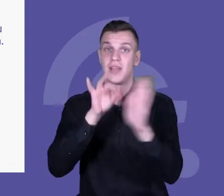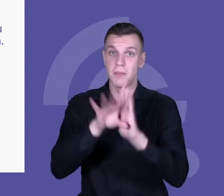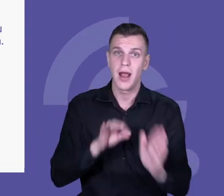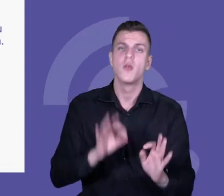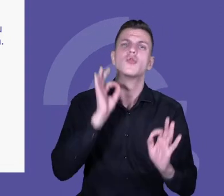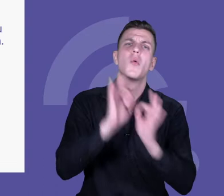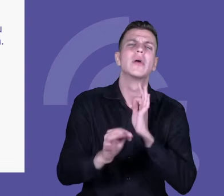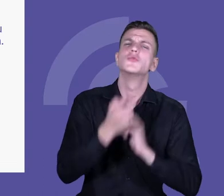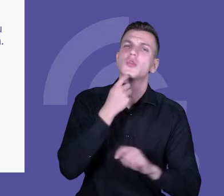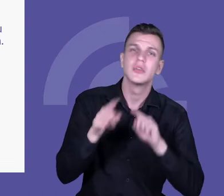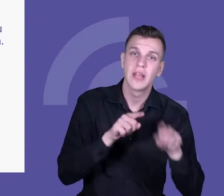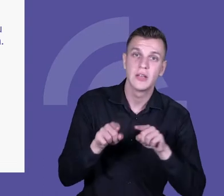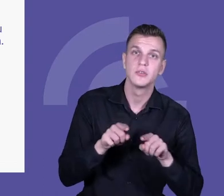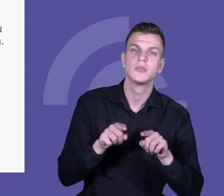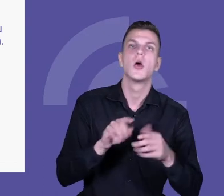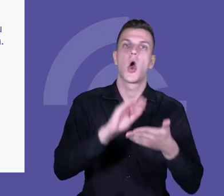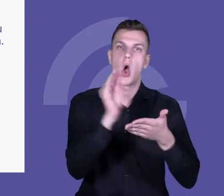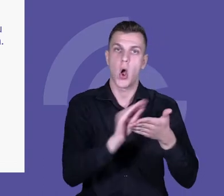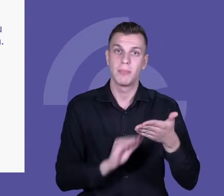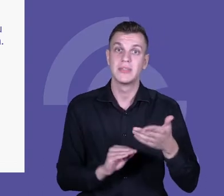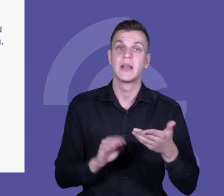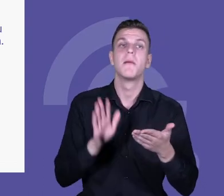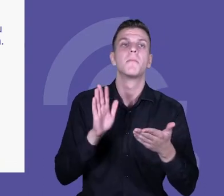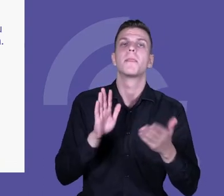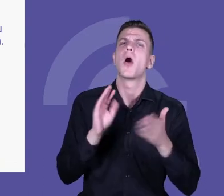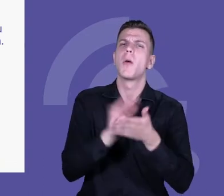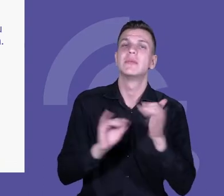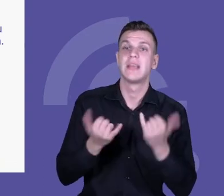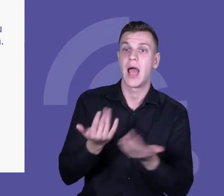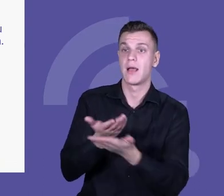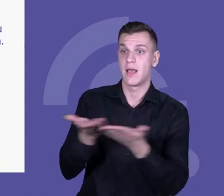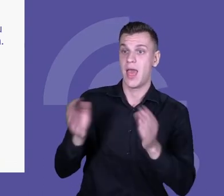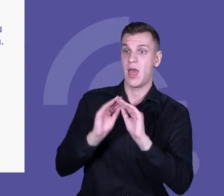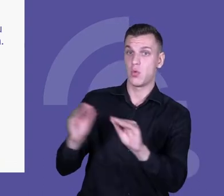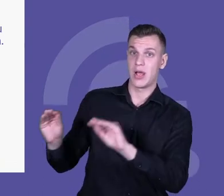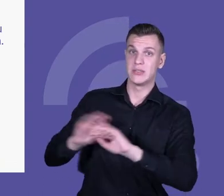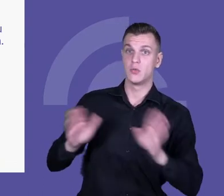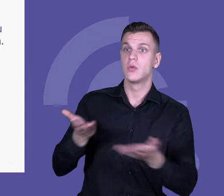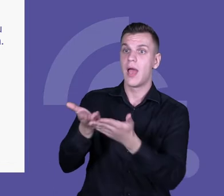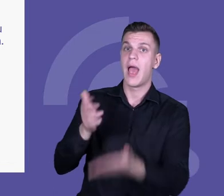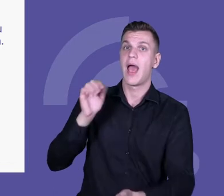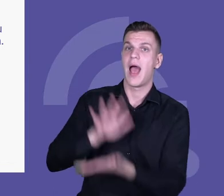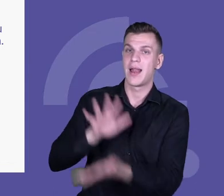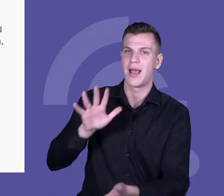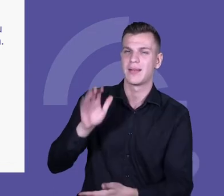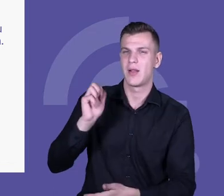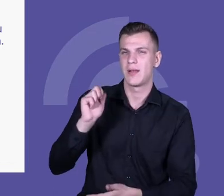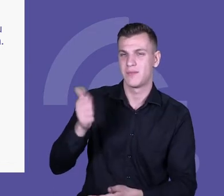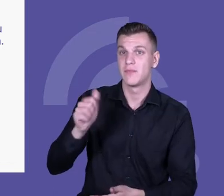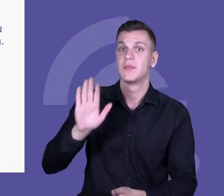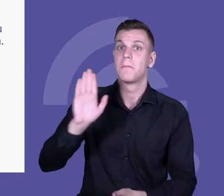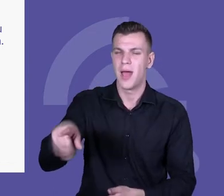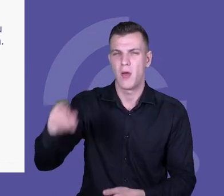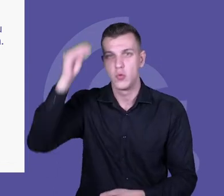przez pryzmat zachowań uczniów, którzy tę kompetencję posiadają na zakończenie danego etapu edukacyjnego, żeby to było takie maksymalnie konkretne dla nauczycieli,